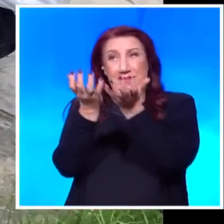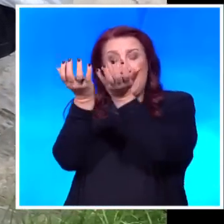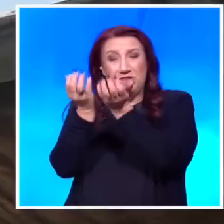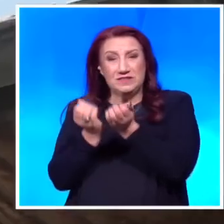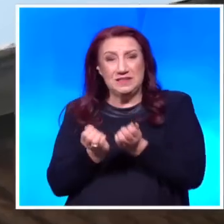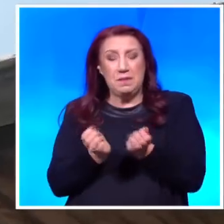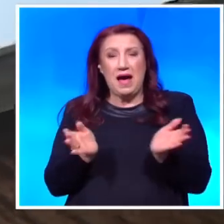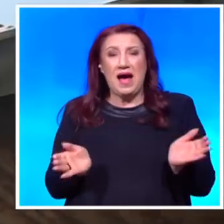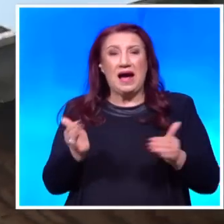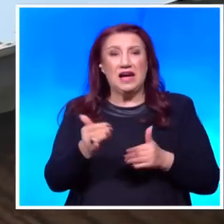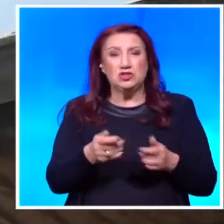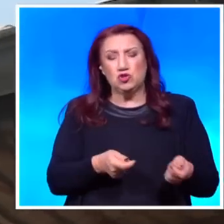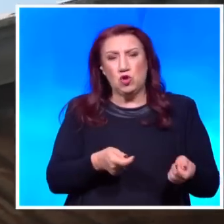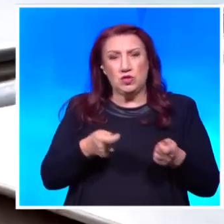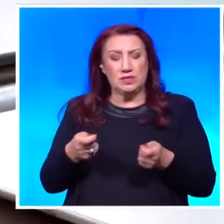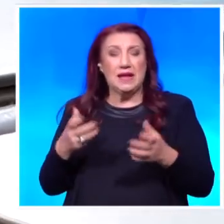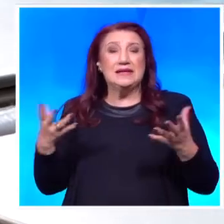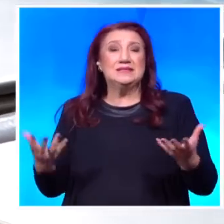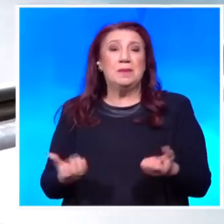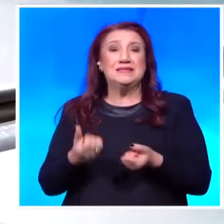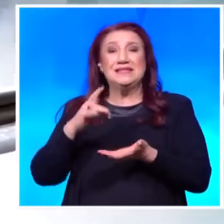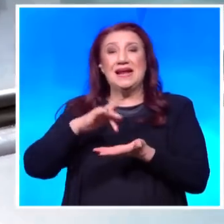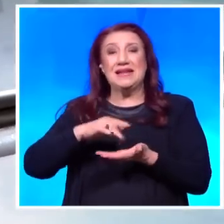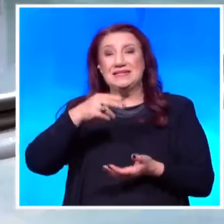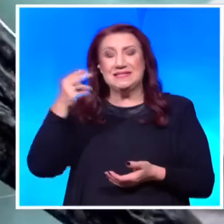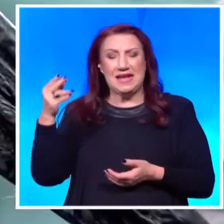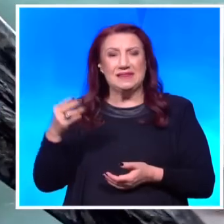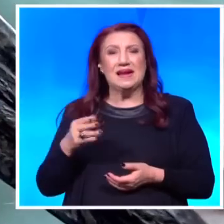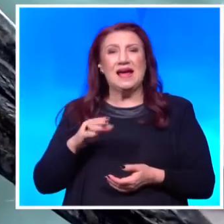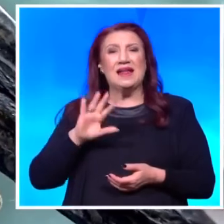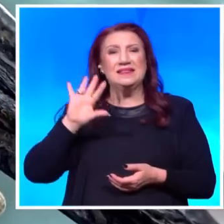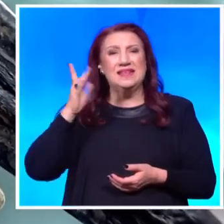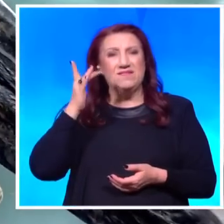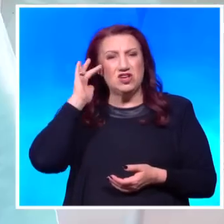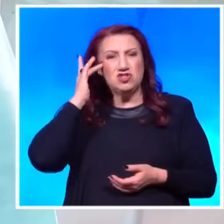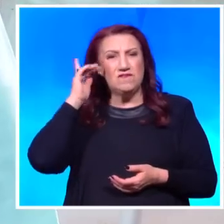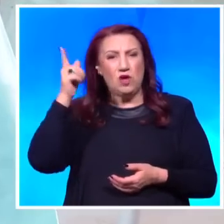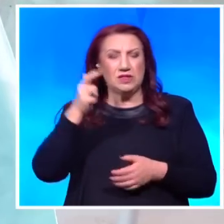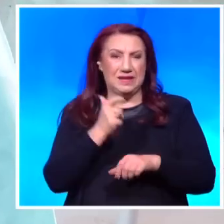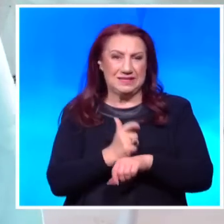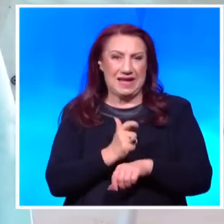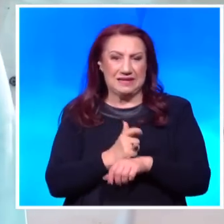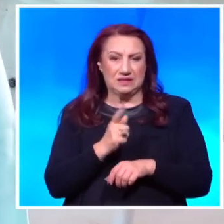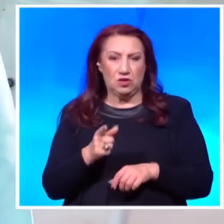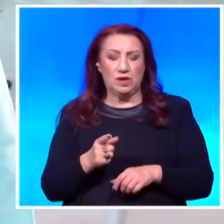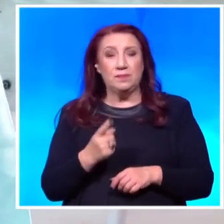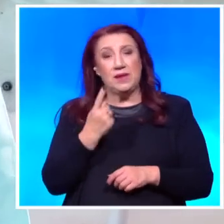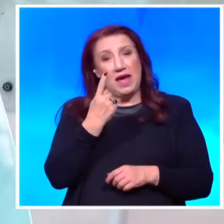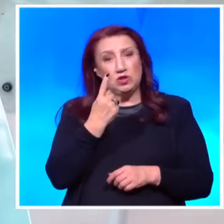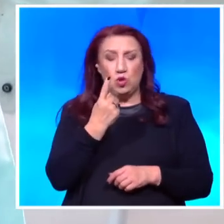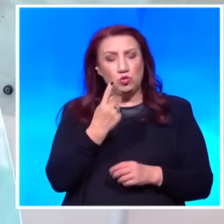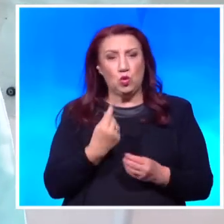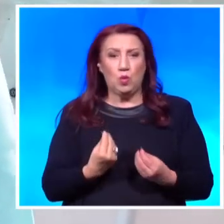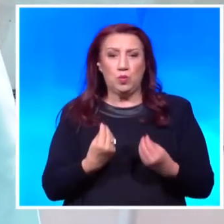помощ. Птиците са откарани в спасителния център за диви животни в Стара Загора. Това, което е в по-добро състояние, най-вероятно